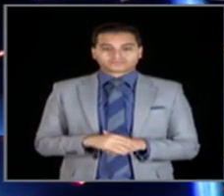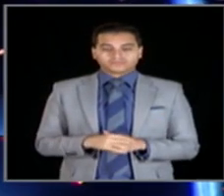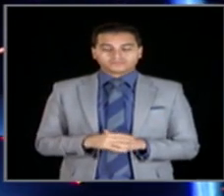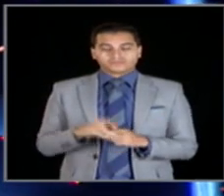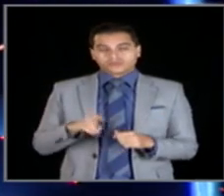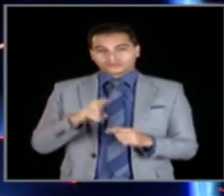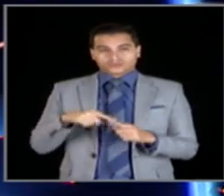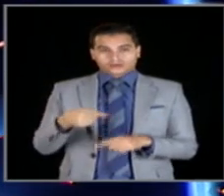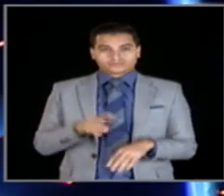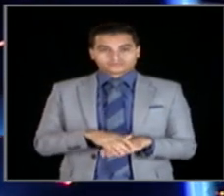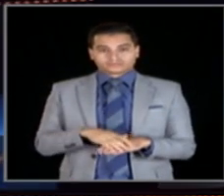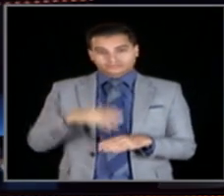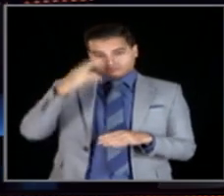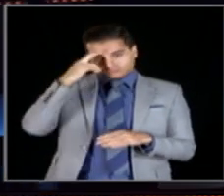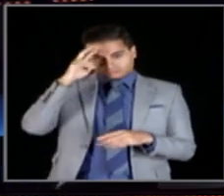السؤال اللي جاي